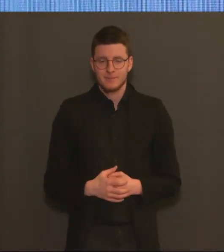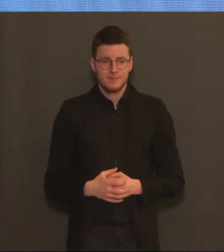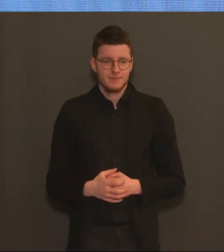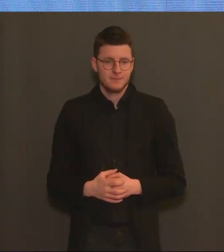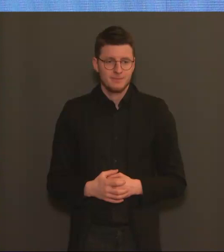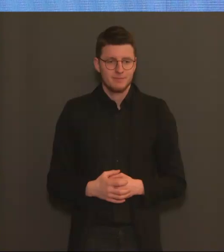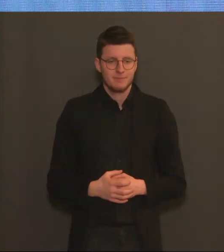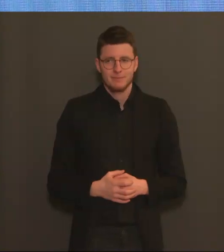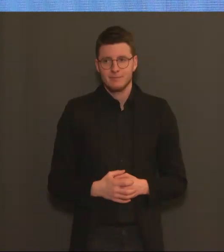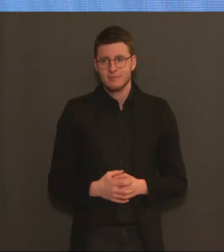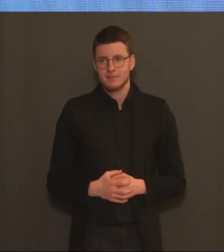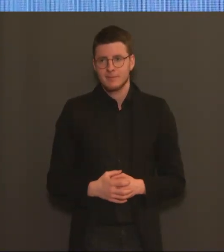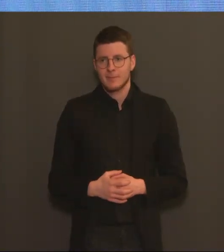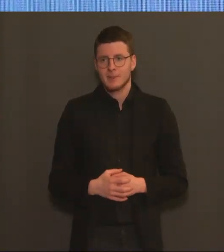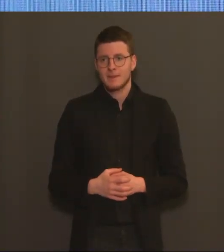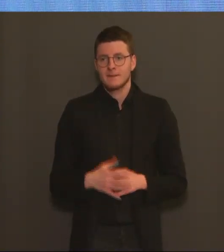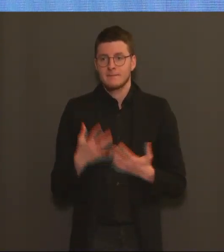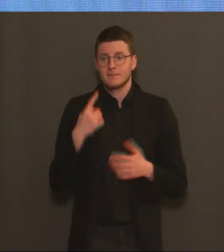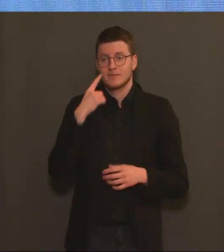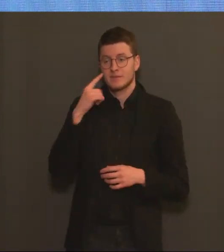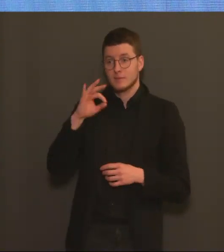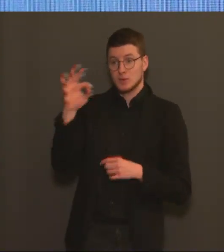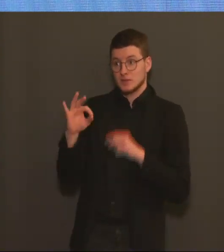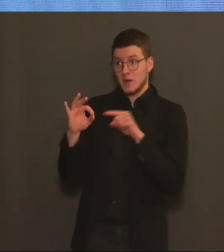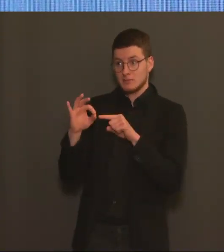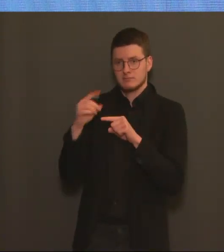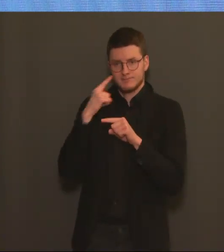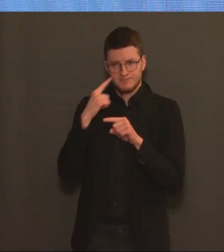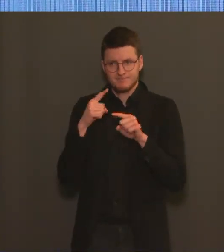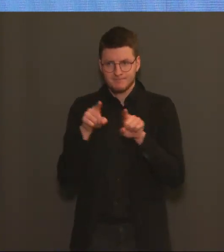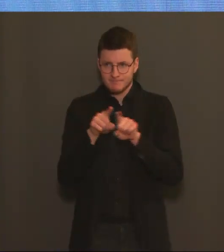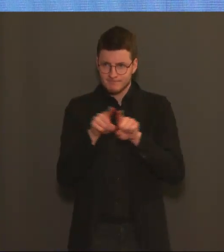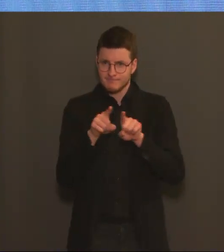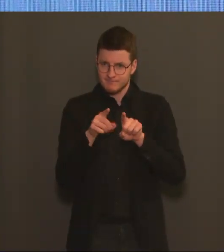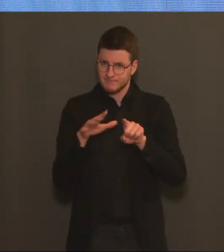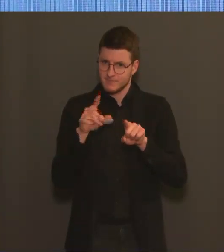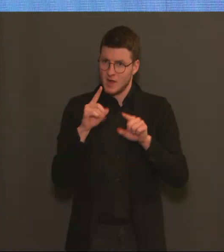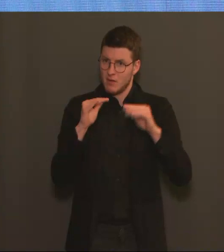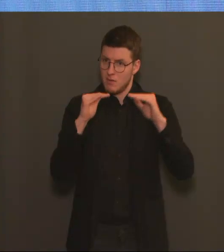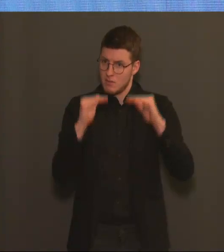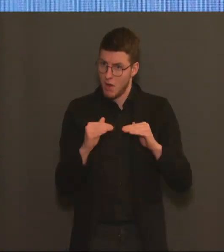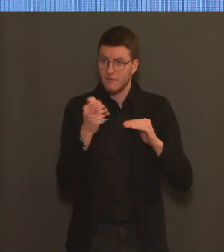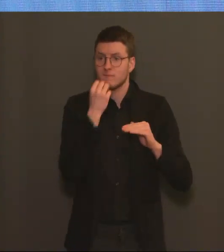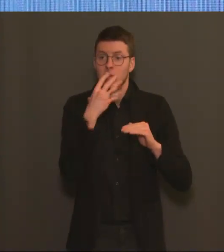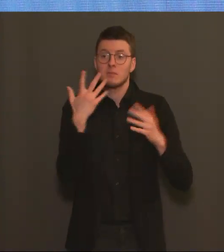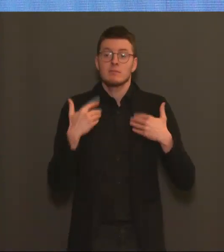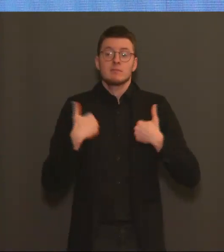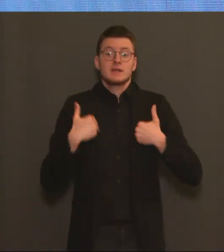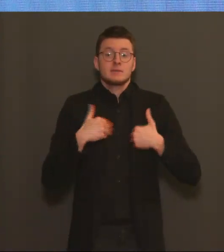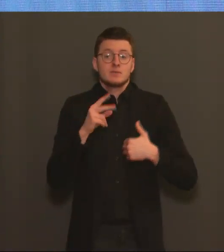Deze percentages waren eveneens zeer laag bij mensen die de 2 doses van